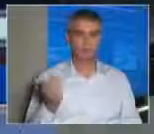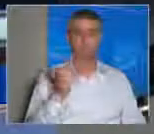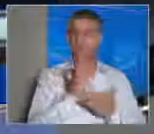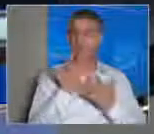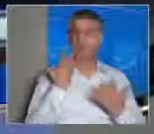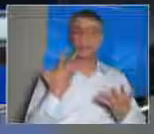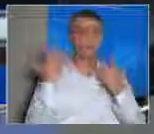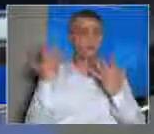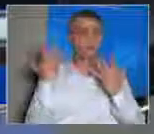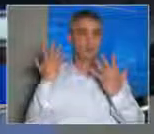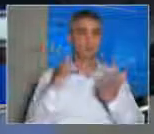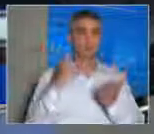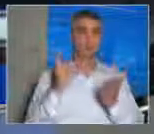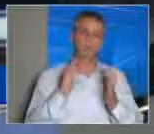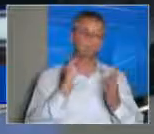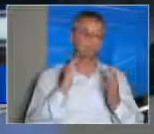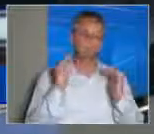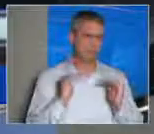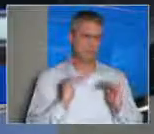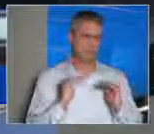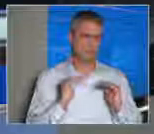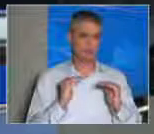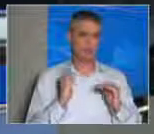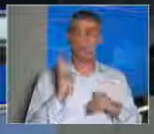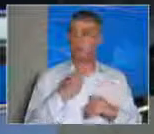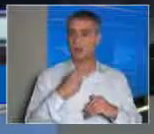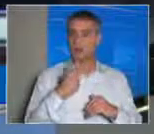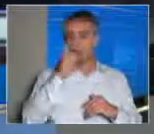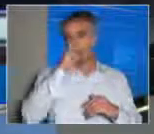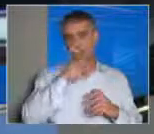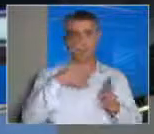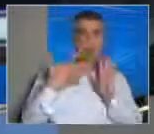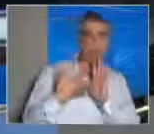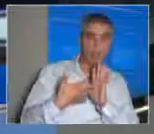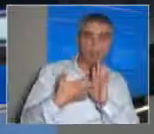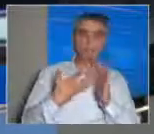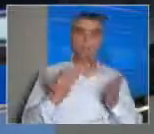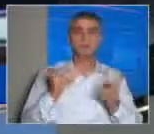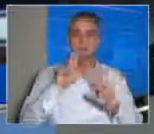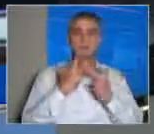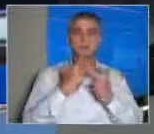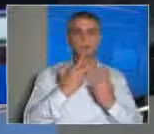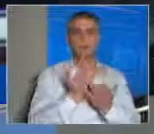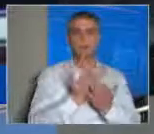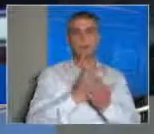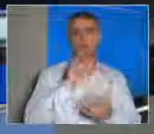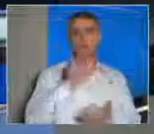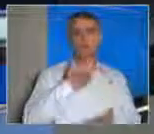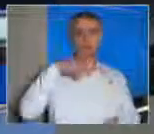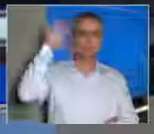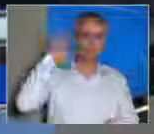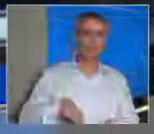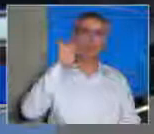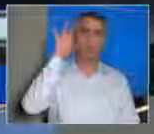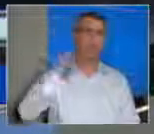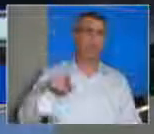שכבר 10 שנים נמצא, לא, אולי פחות כבר, על העננה הזאת של חקירות, תחת העננה, והציבור מוכיח פעם אחר פעם שהוא